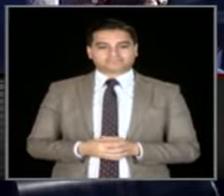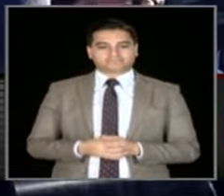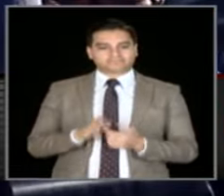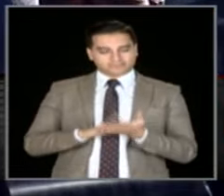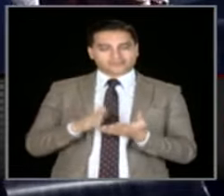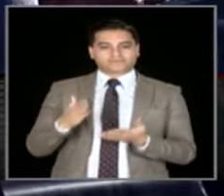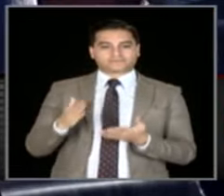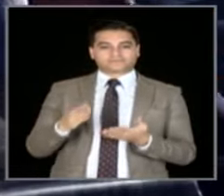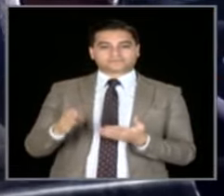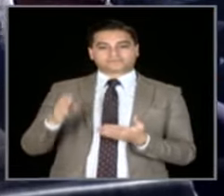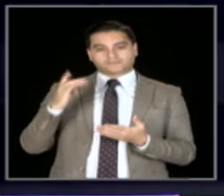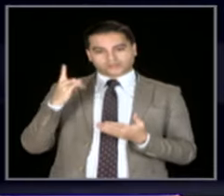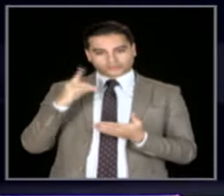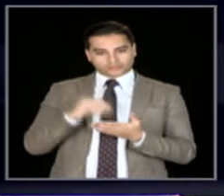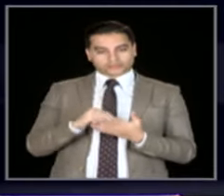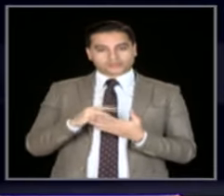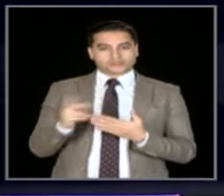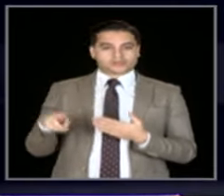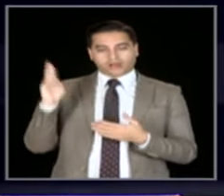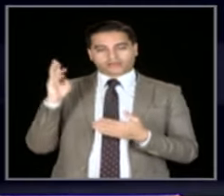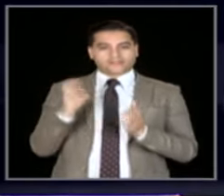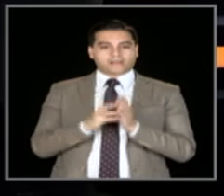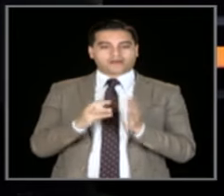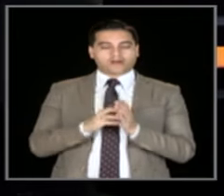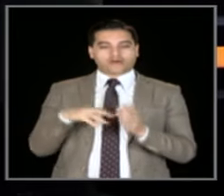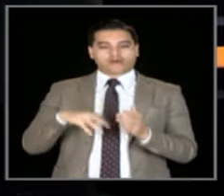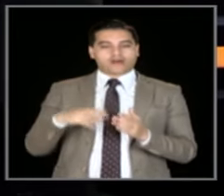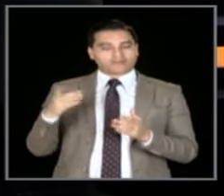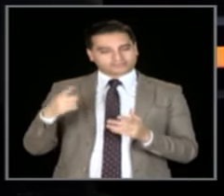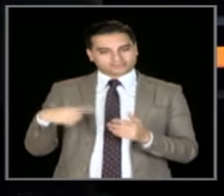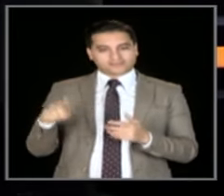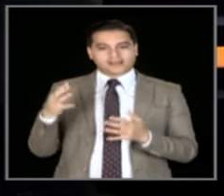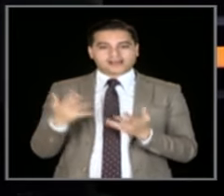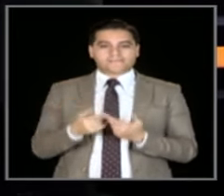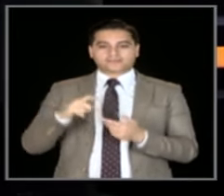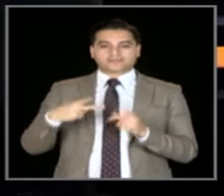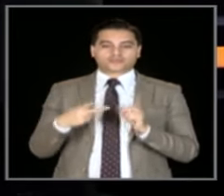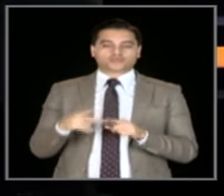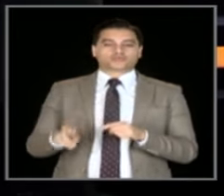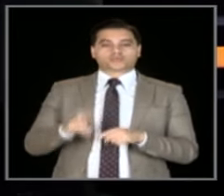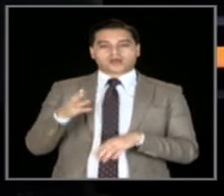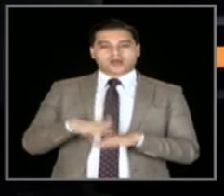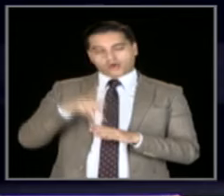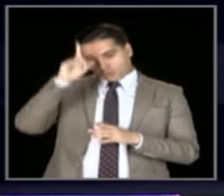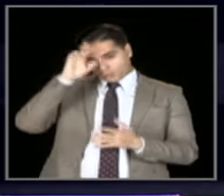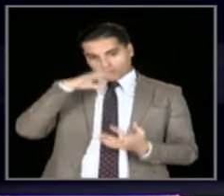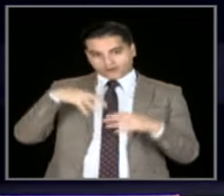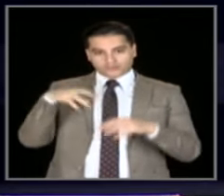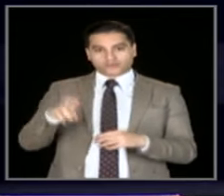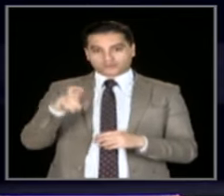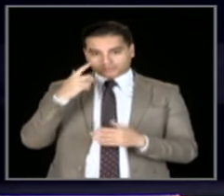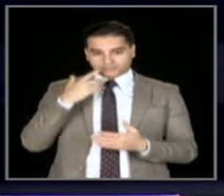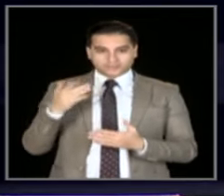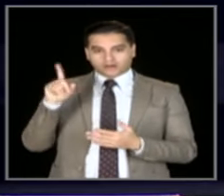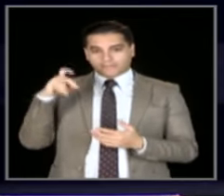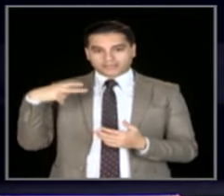برافو عليك. 10 نقاط خطفتهم جامعة القاهرة من جامعة طنطا. جامعة القاهرة عندكم سؤال في الجغرافيا.